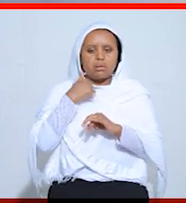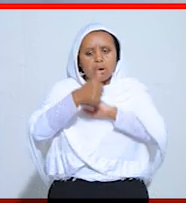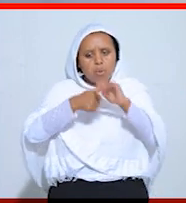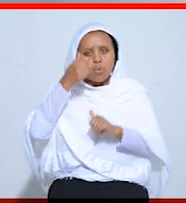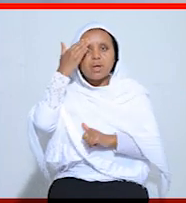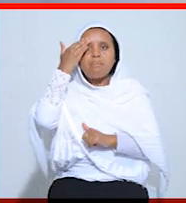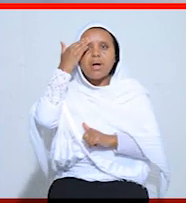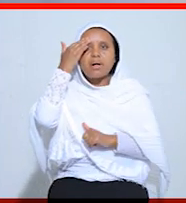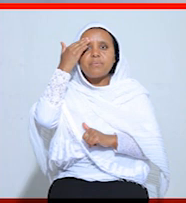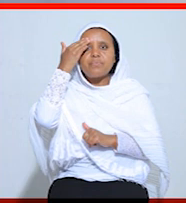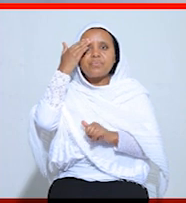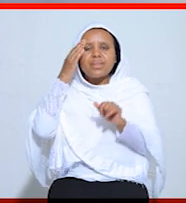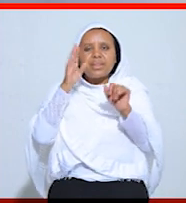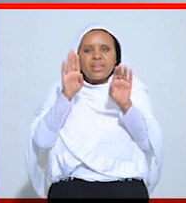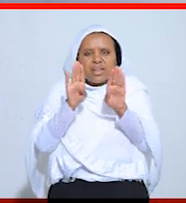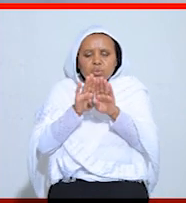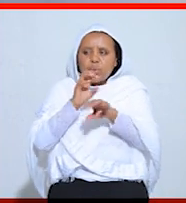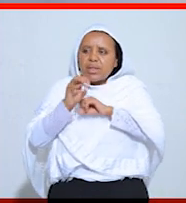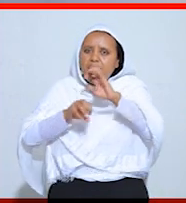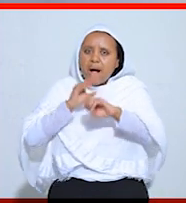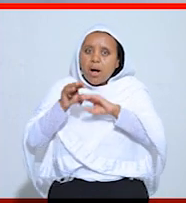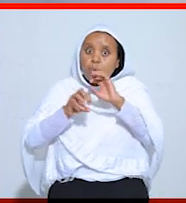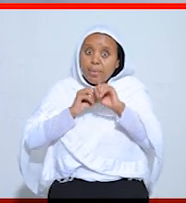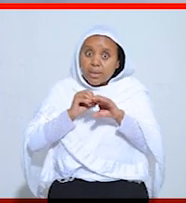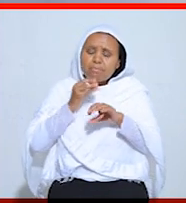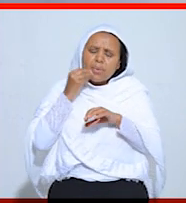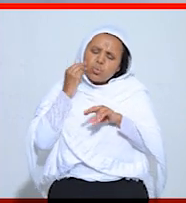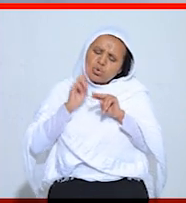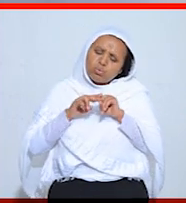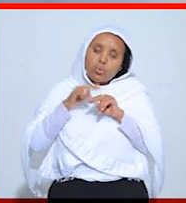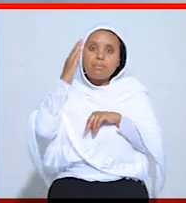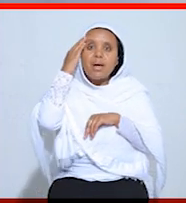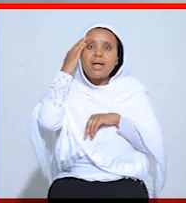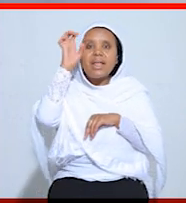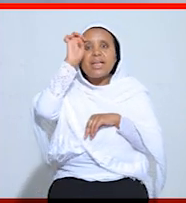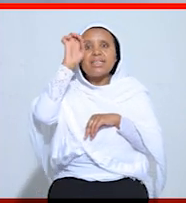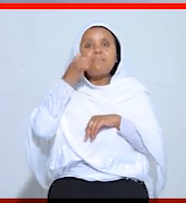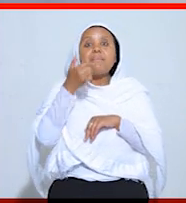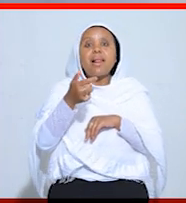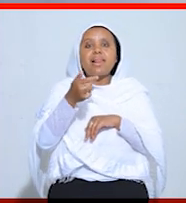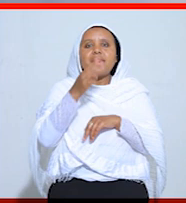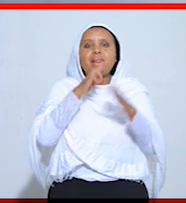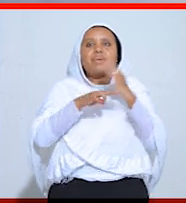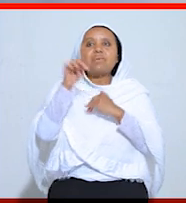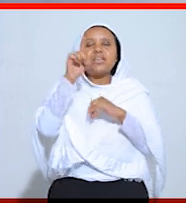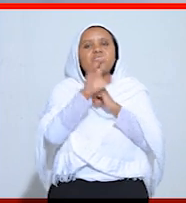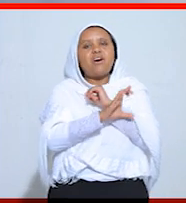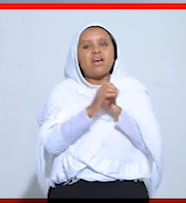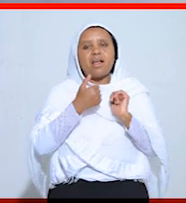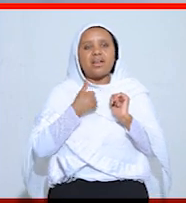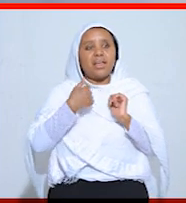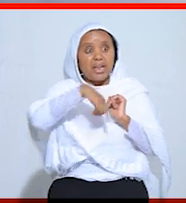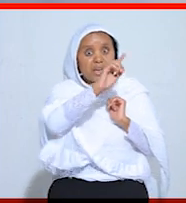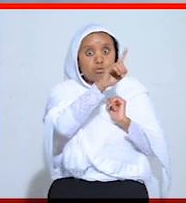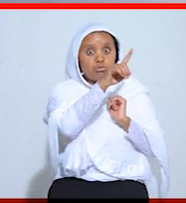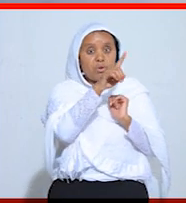የተደበቀውን የሚያውቅ የተዘክተ የተመከረውን ምክር እቤቱ ቁጭ ብሎ የሚያውቅ ኤልሳ የሚባል ነብይ በዚያች ሀገር አለ፣